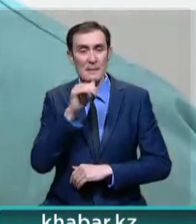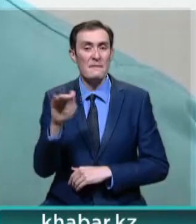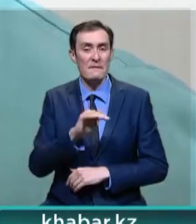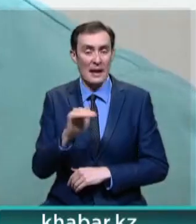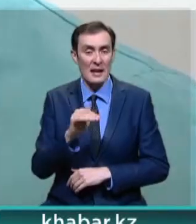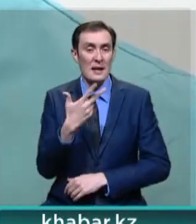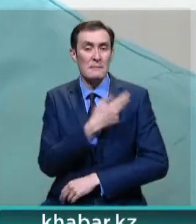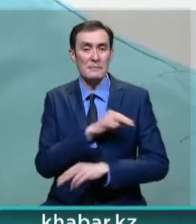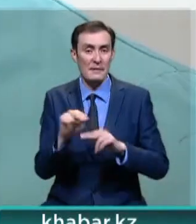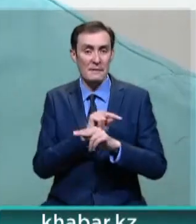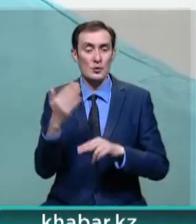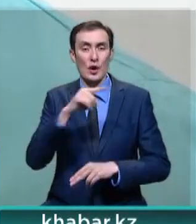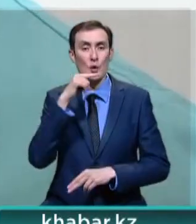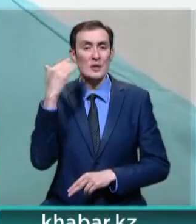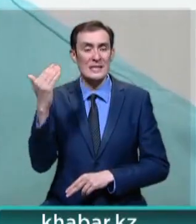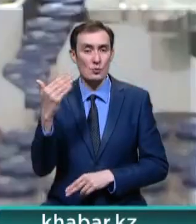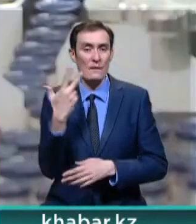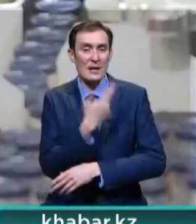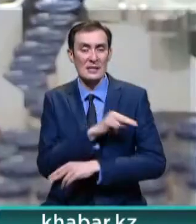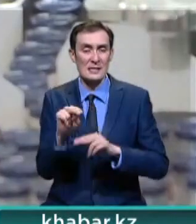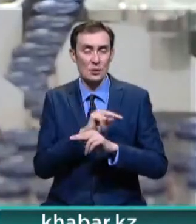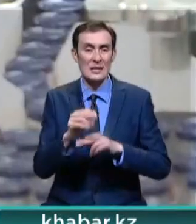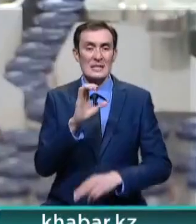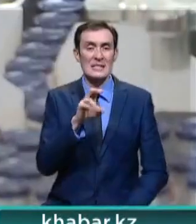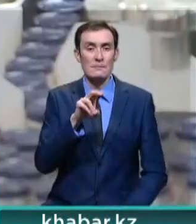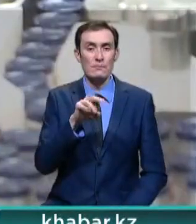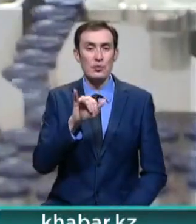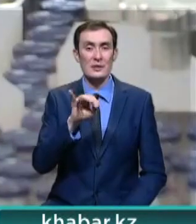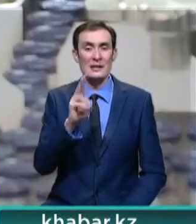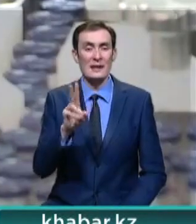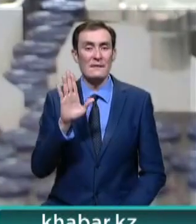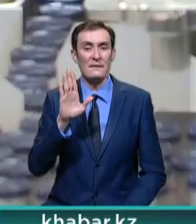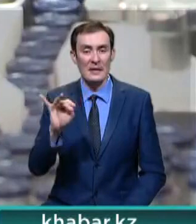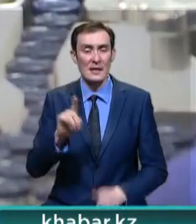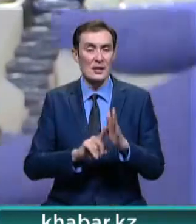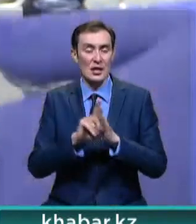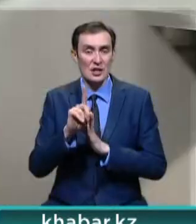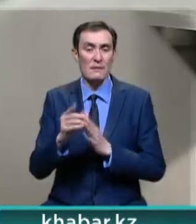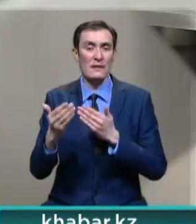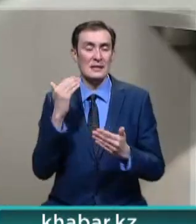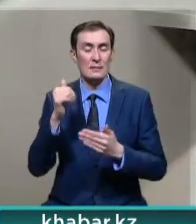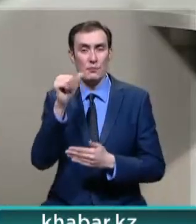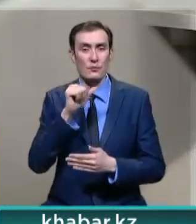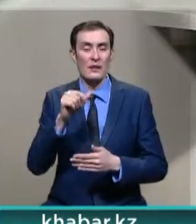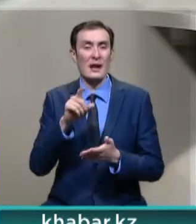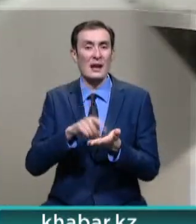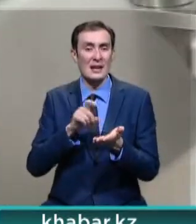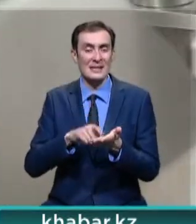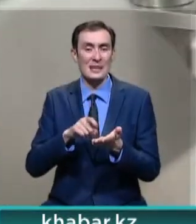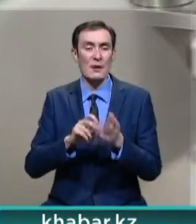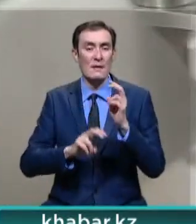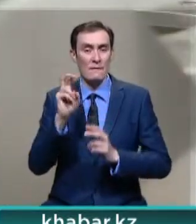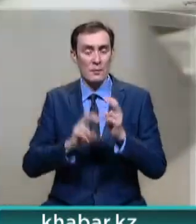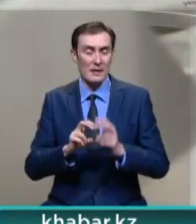Прививать казахстанцам будут российскую вакцину «Спутник Ви». Напомню, производство этого препарата начали в конце прошлого года на Карагандинском